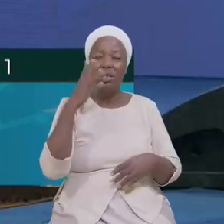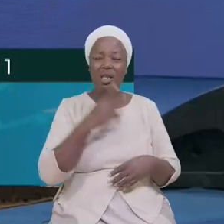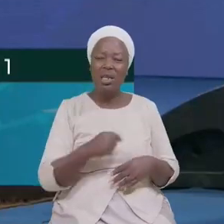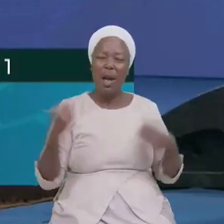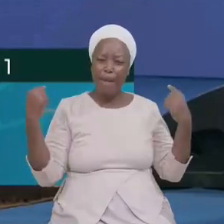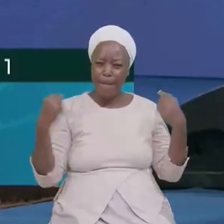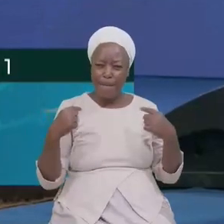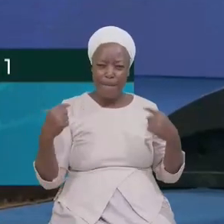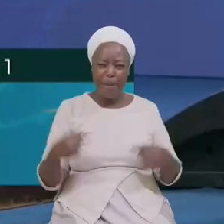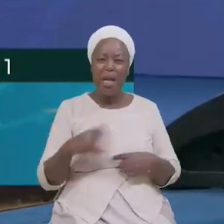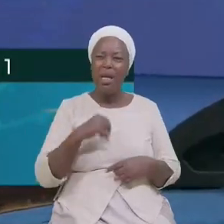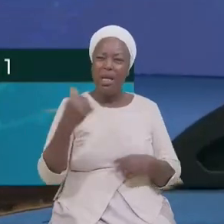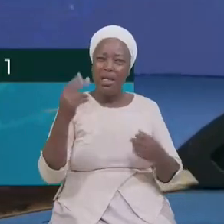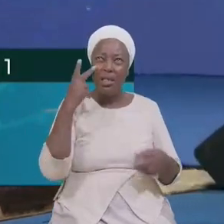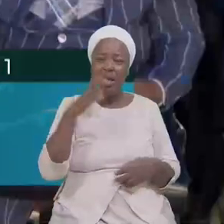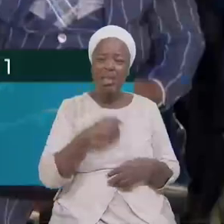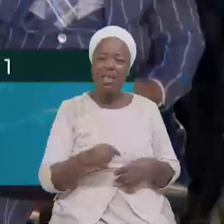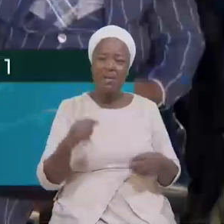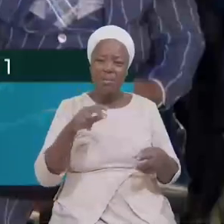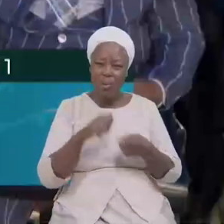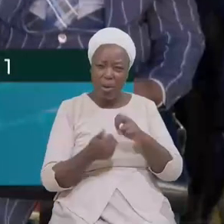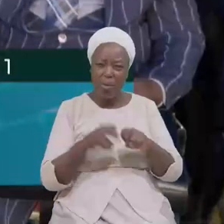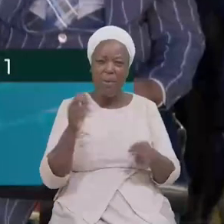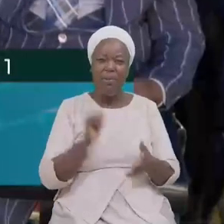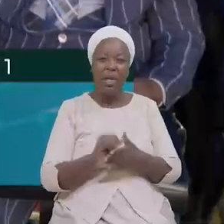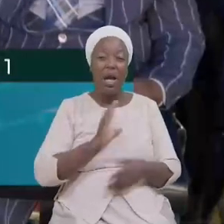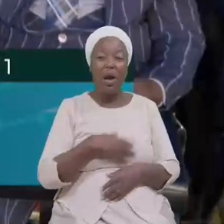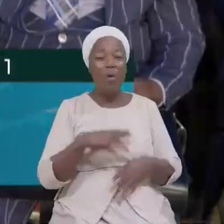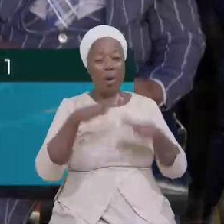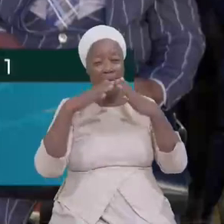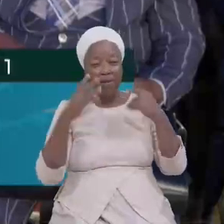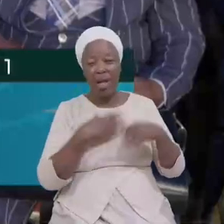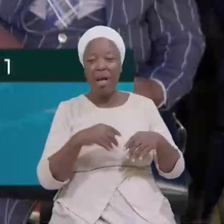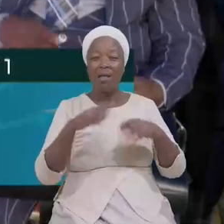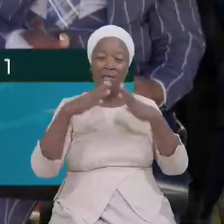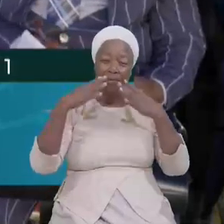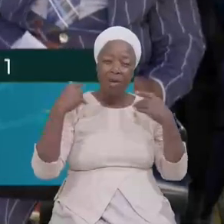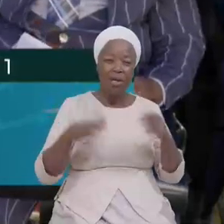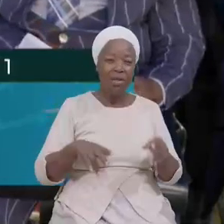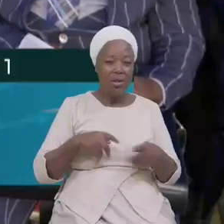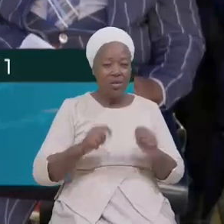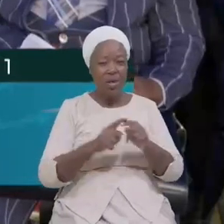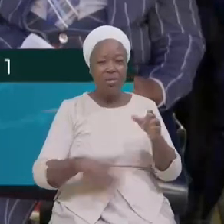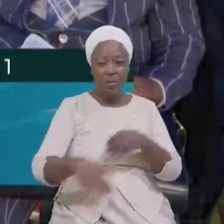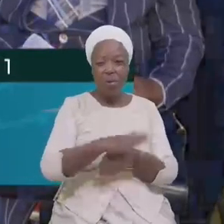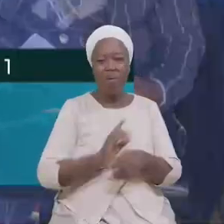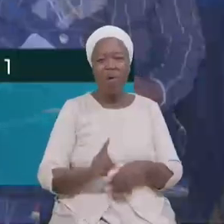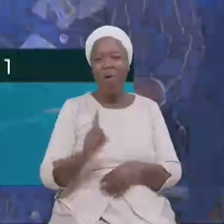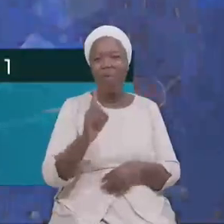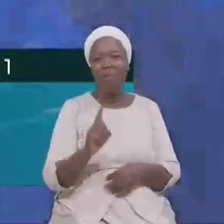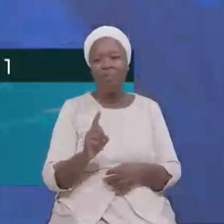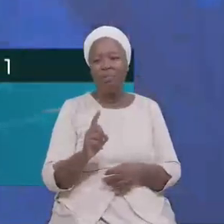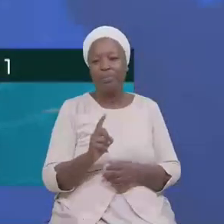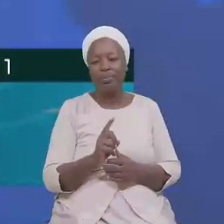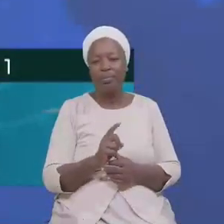brisé. Il voit la douleur que notre sourire et nos rires essaient de cacher, de